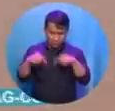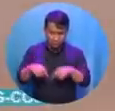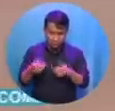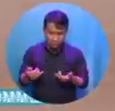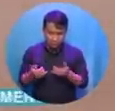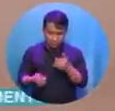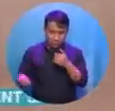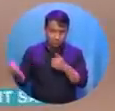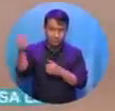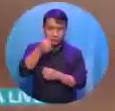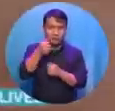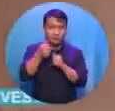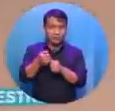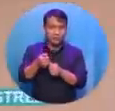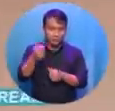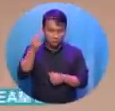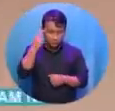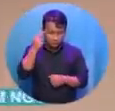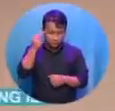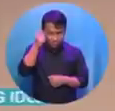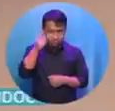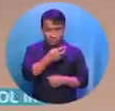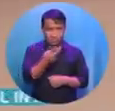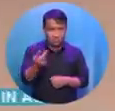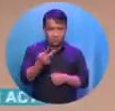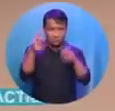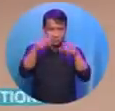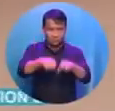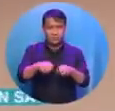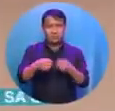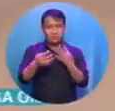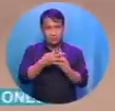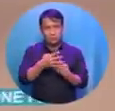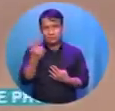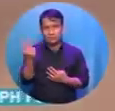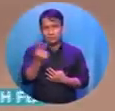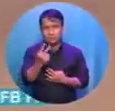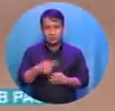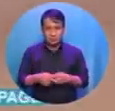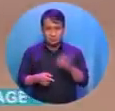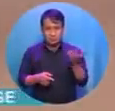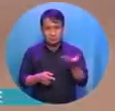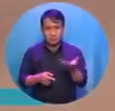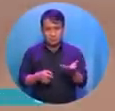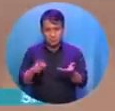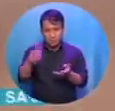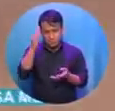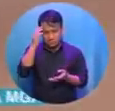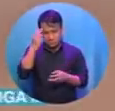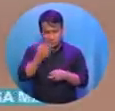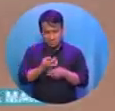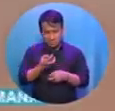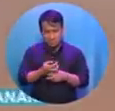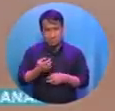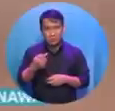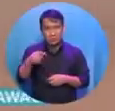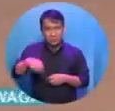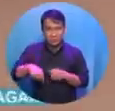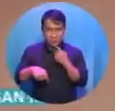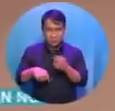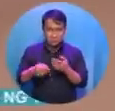sa pinakamataas na ngayon. Sana makulong kayong dalawa. Kala nyo, anong hirap ko dito?